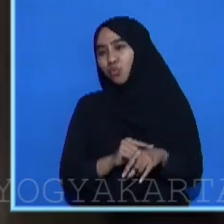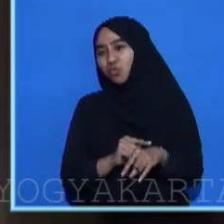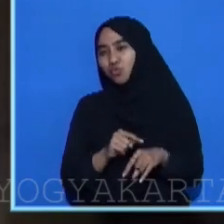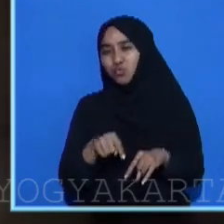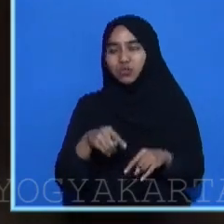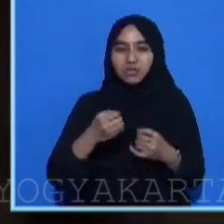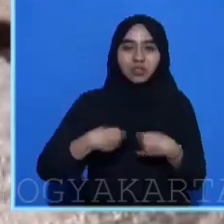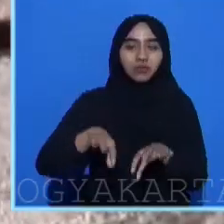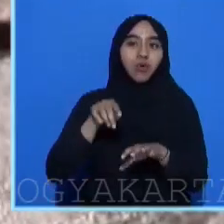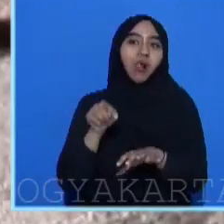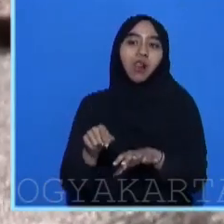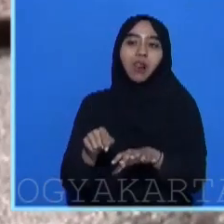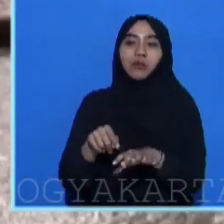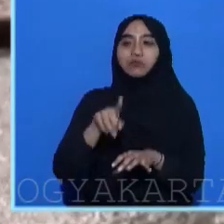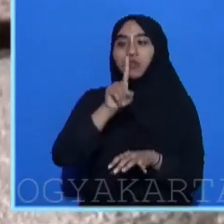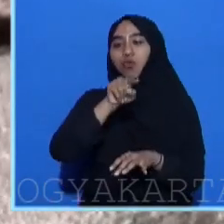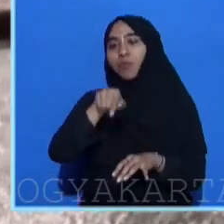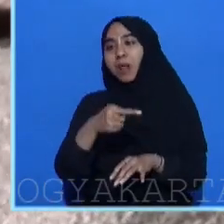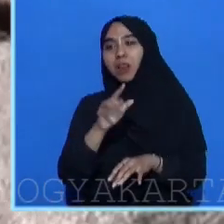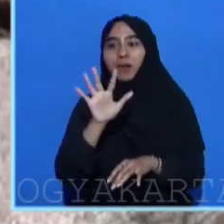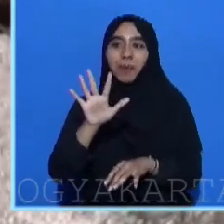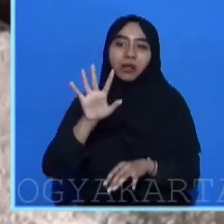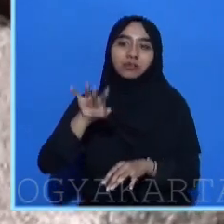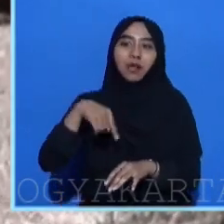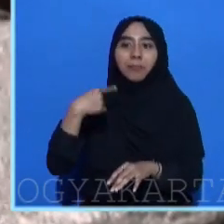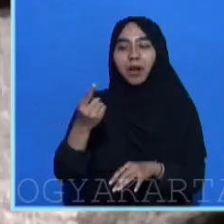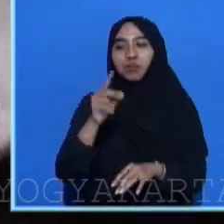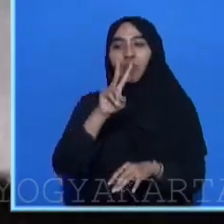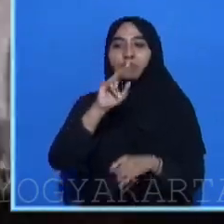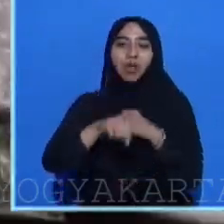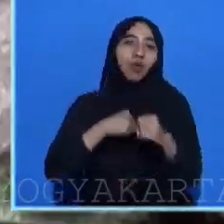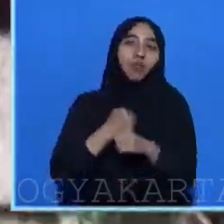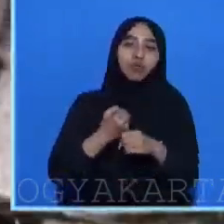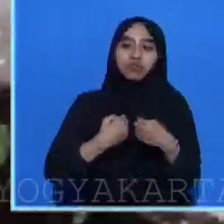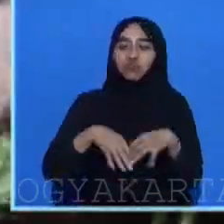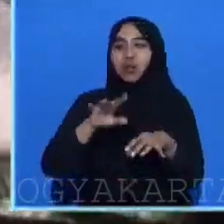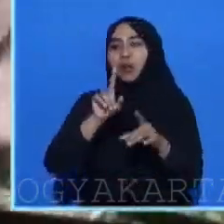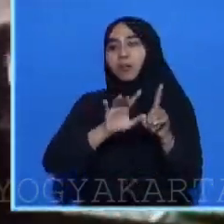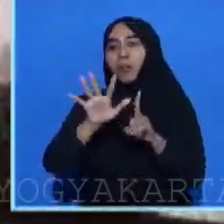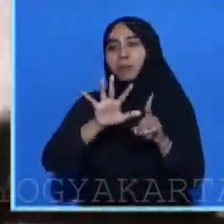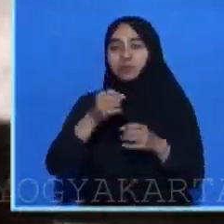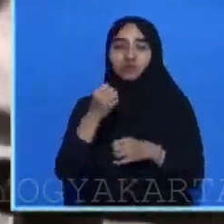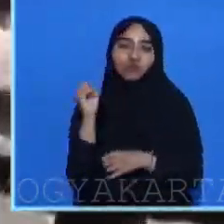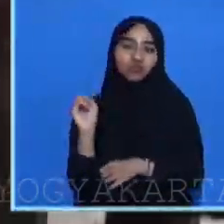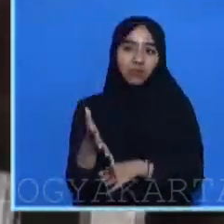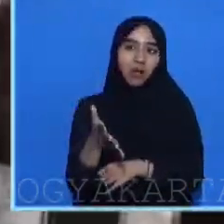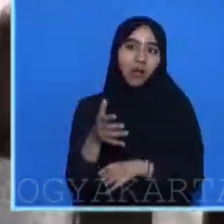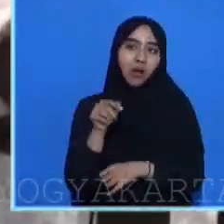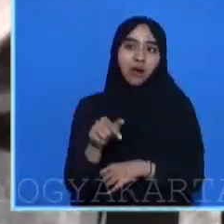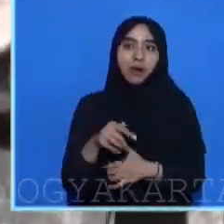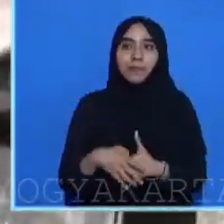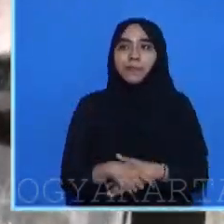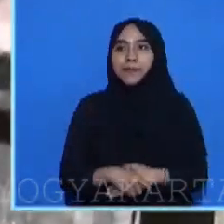umur tunggal setengah Tum hikale tahun sagetipun sate kantiregi gangsal Welas Ito rupiah piambaipun Nugie badetan